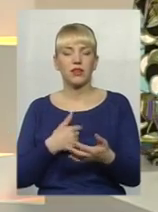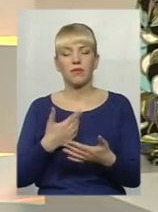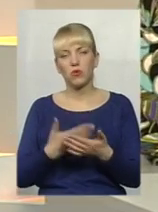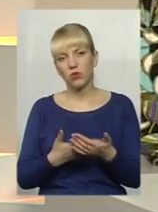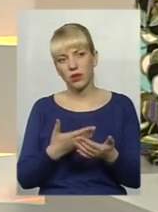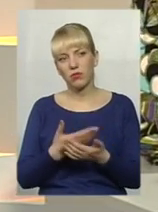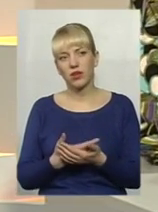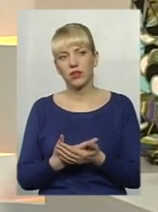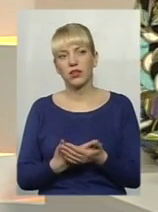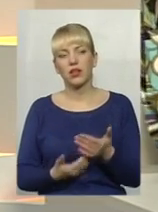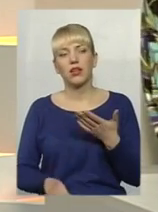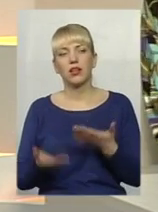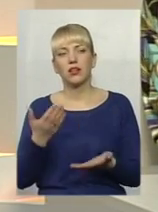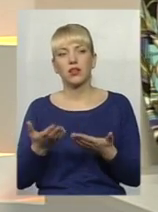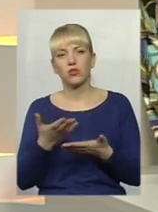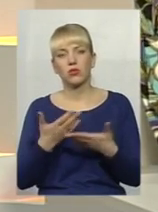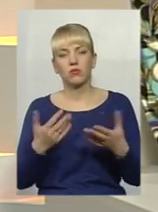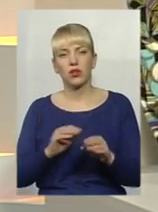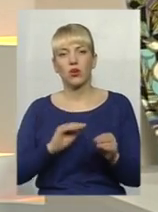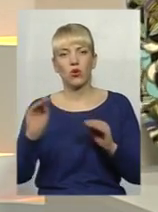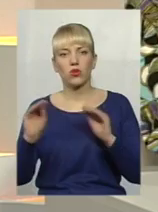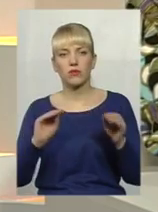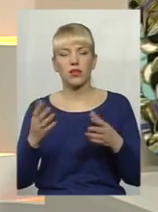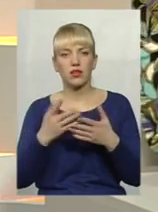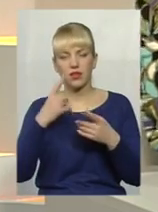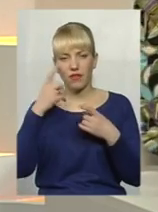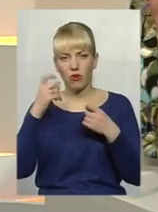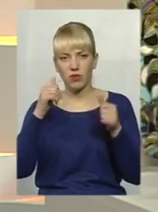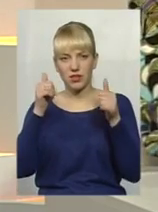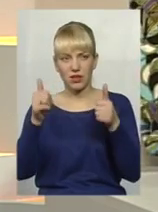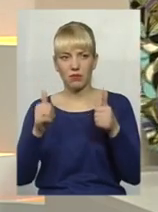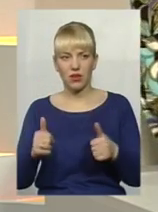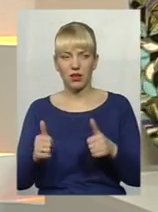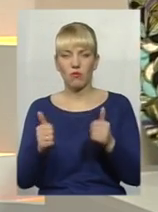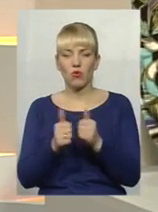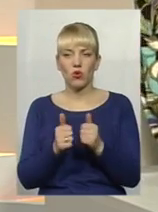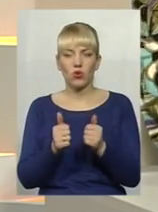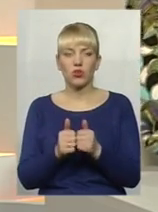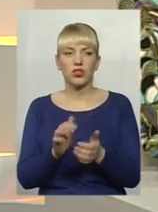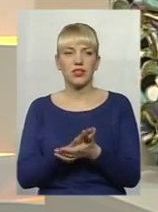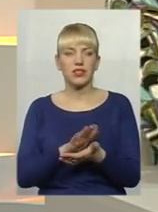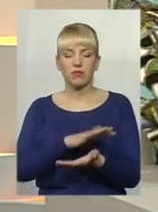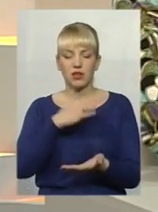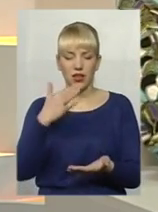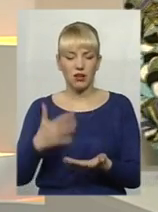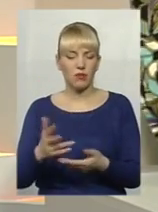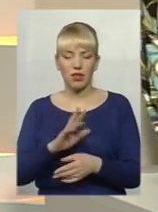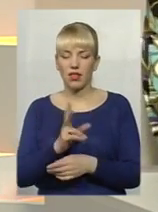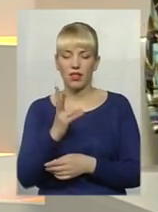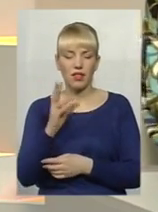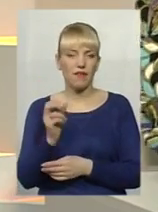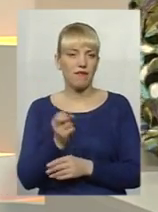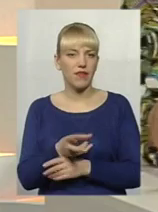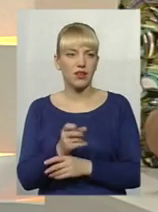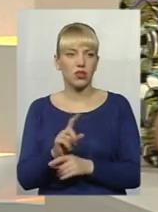знаю, якщо ми розмістимо якісь інформаційні плакати поруч з смітниками, не викидай, що, тому